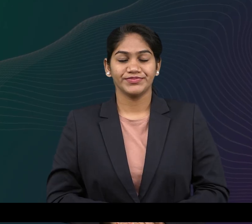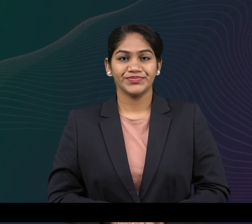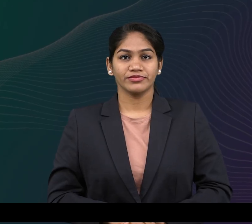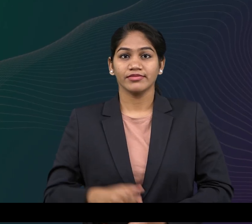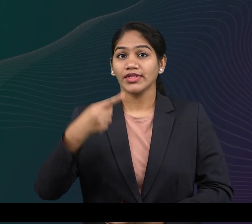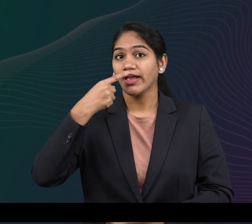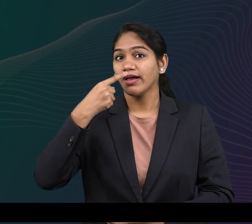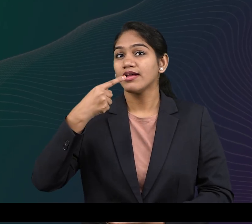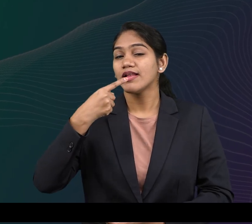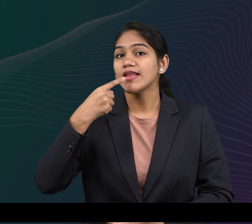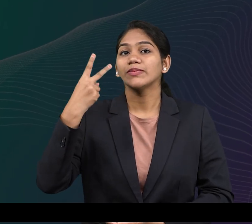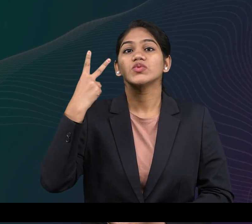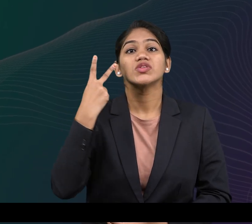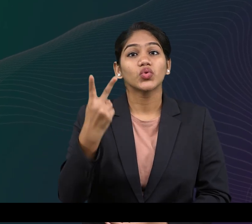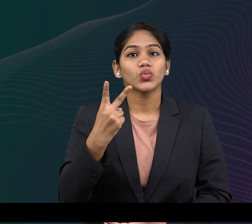2 होंठ,